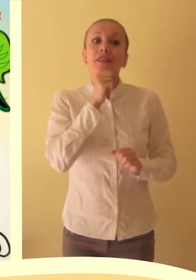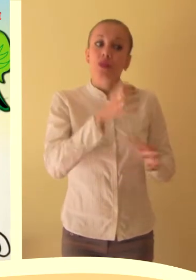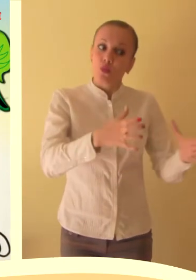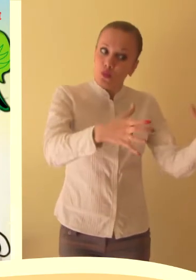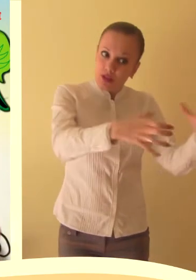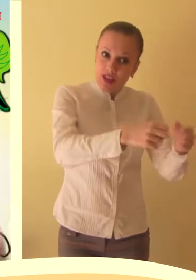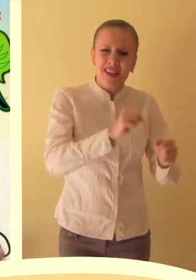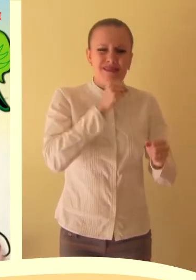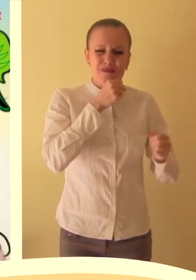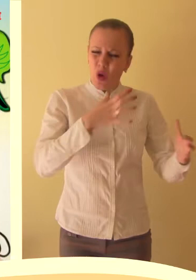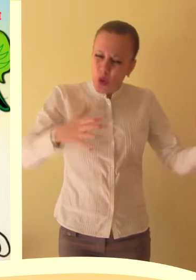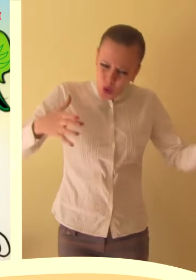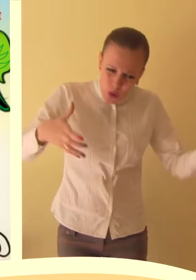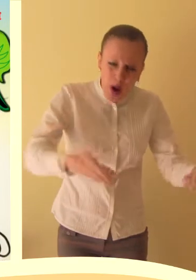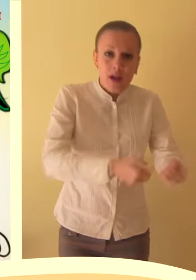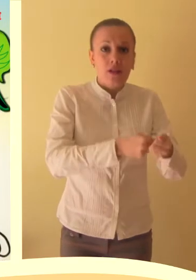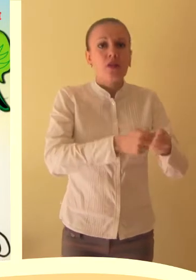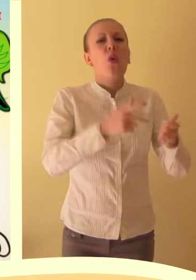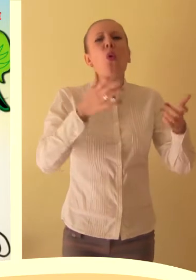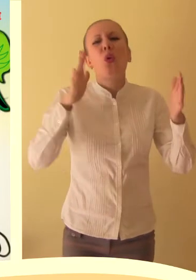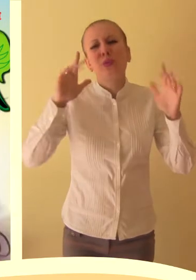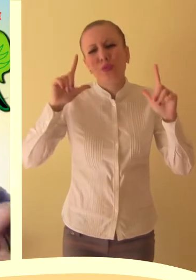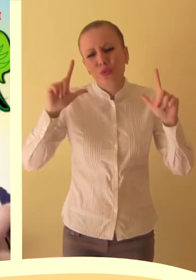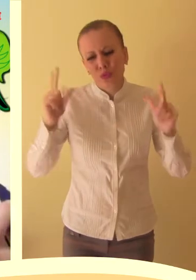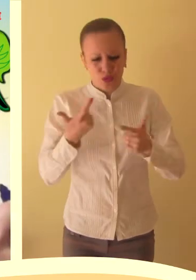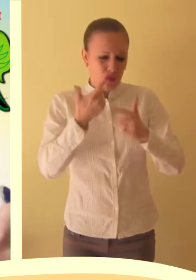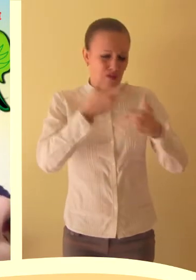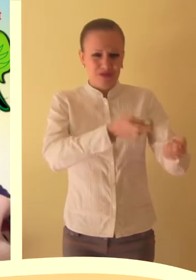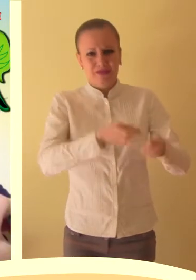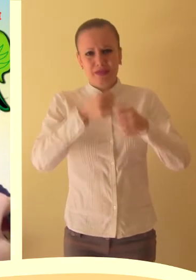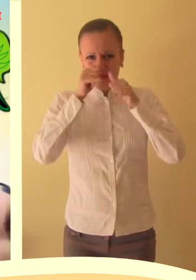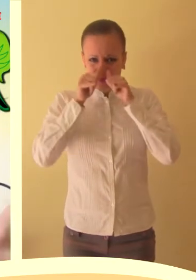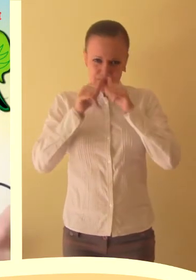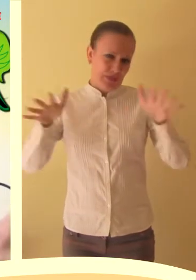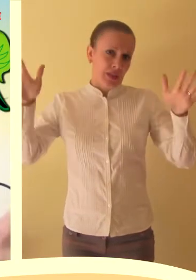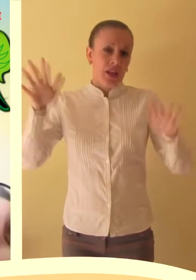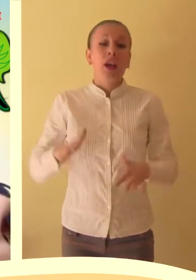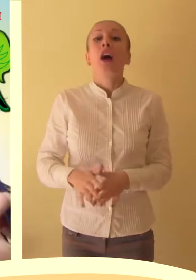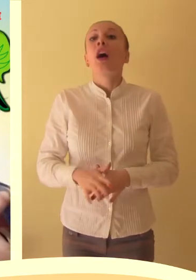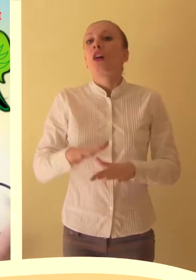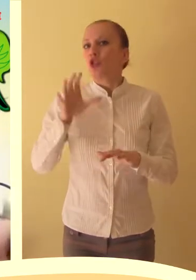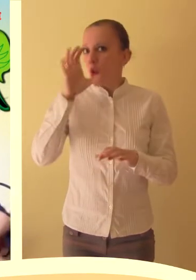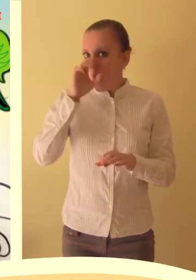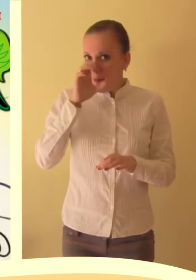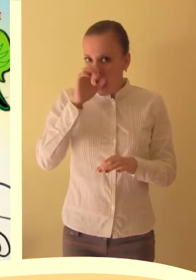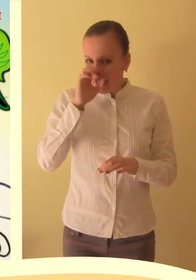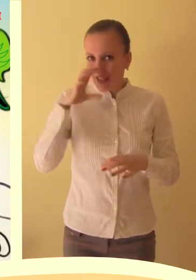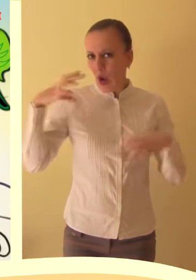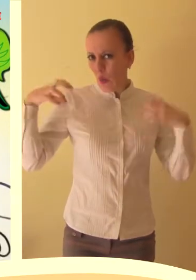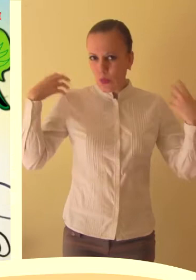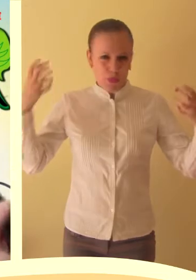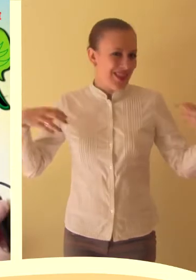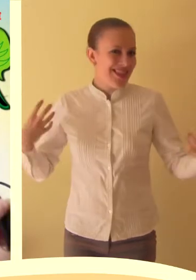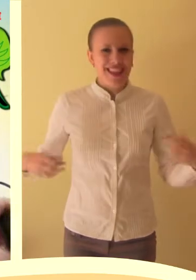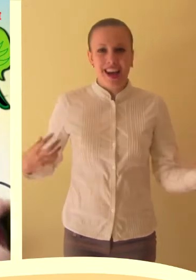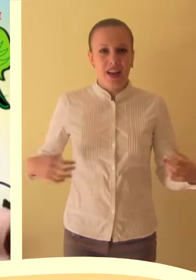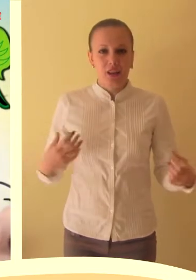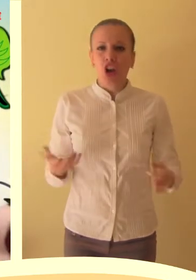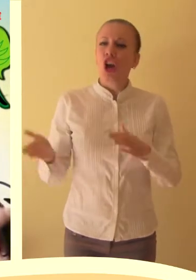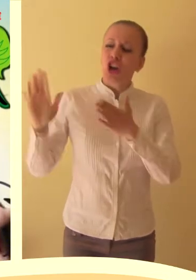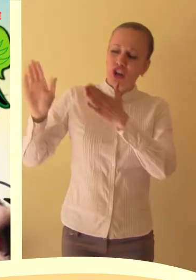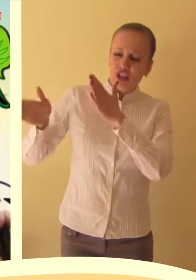бабуся дідуся Дідусь за рібку ухопився, але знов без неї залишився Тоді собачка